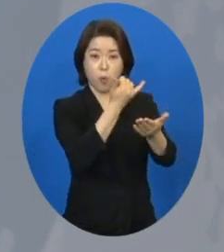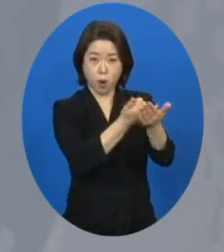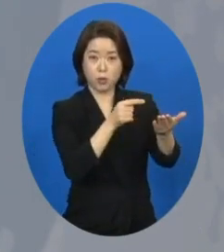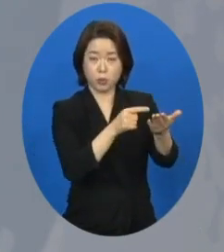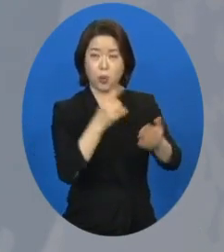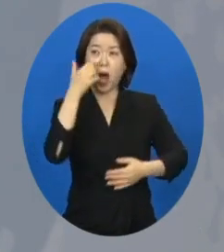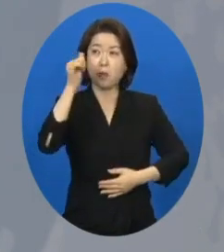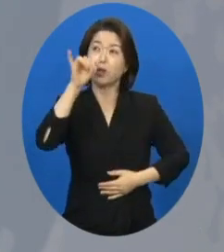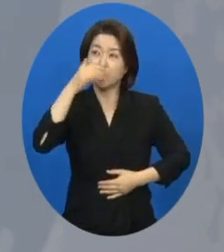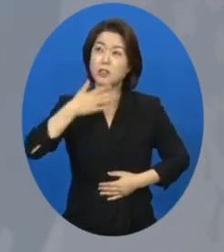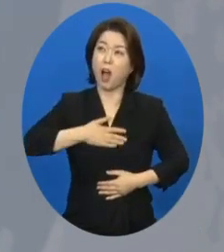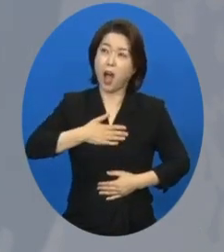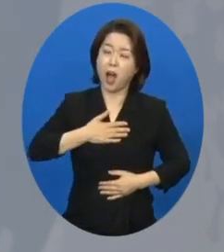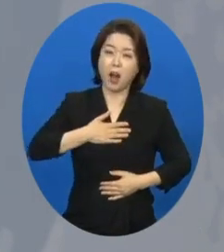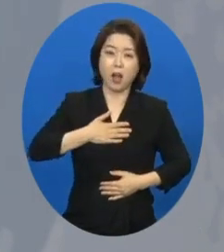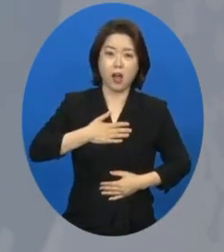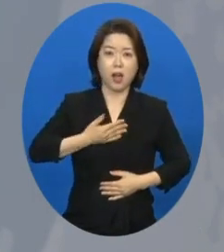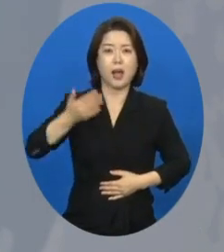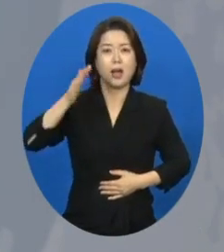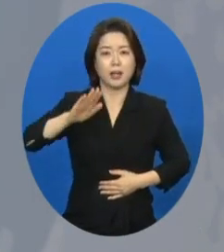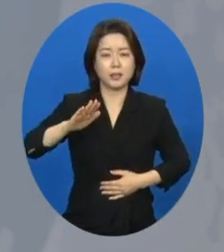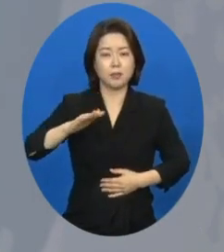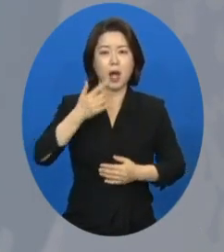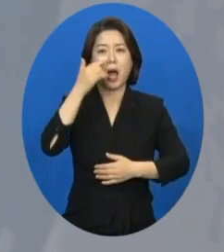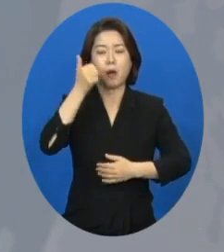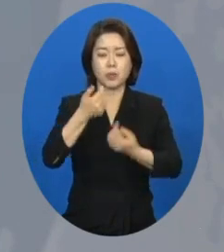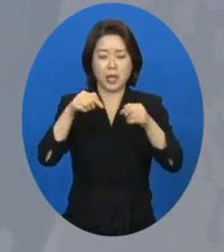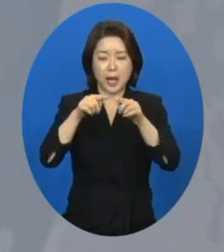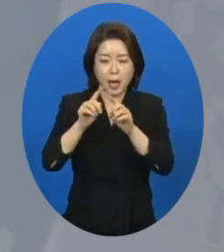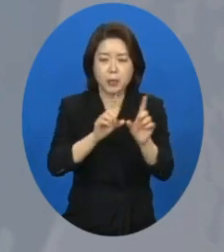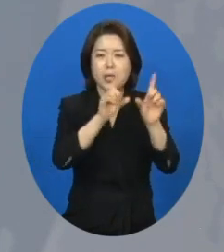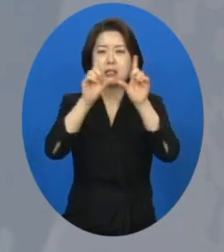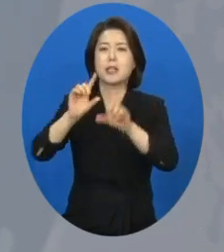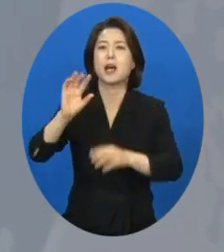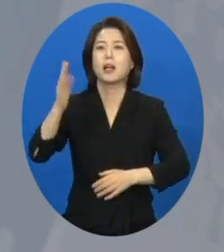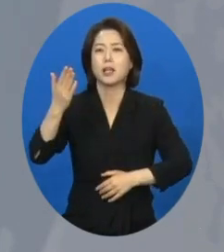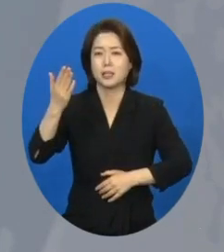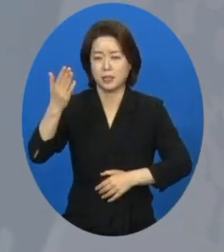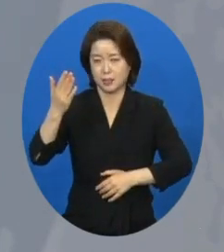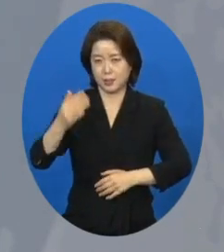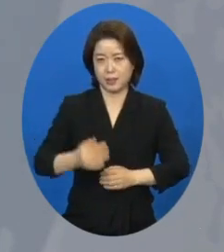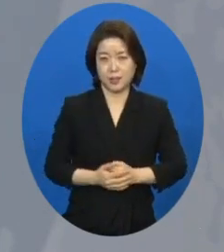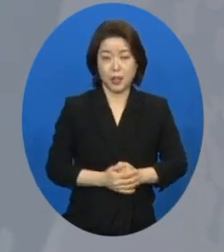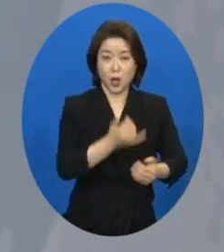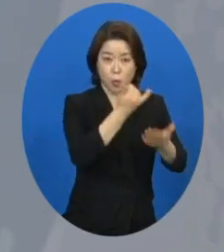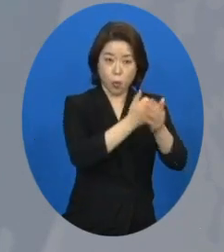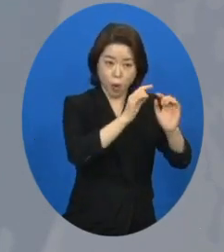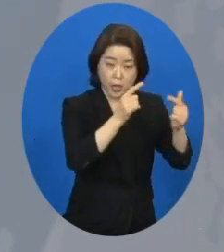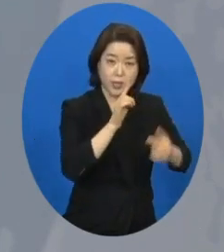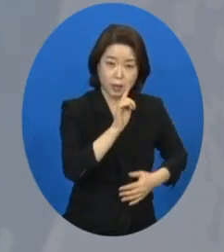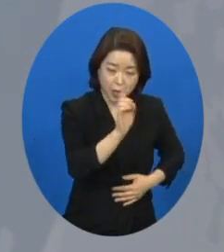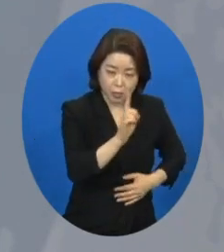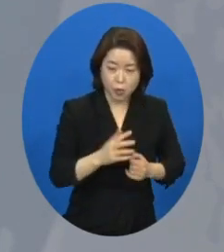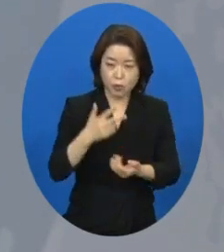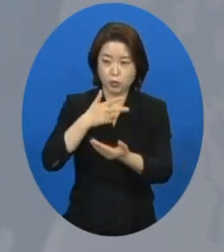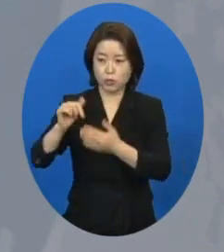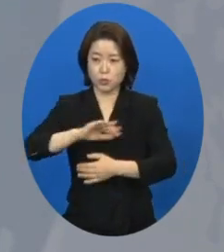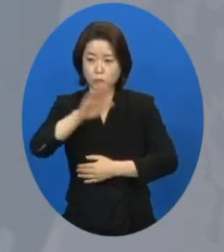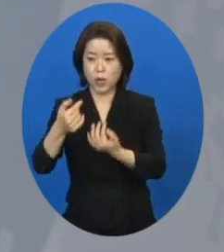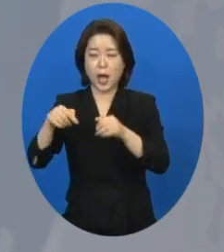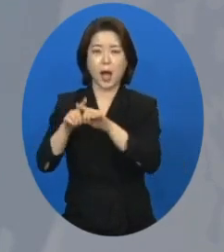알잖아요. 아버지와 함께 살아야지. 우리가 고아가 아니라는 말은 주님이 우리와 함께